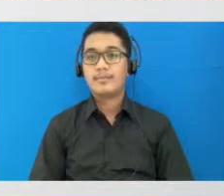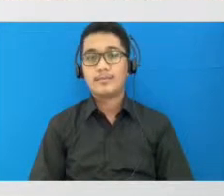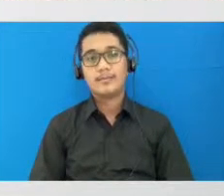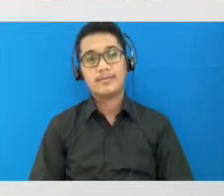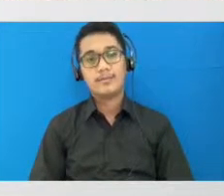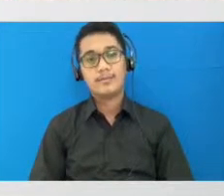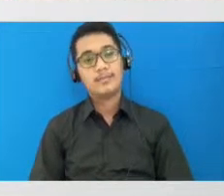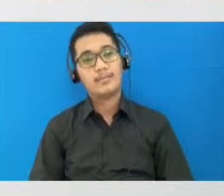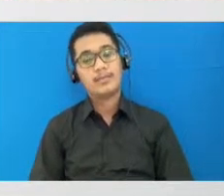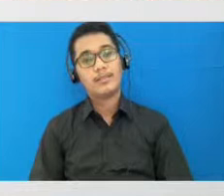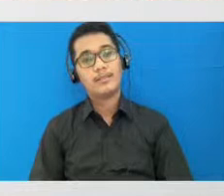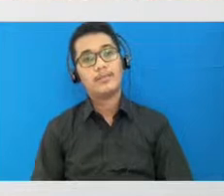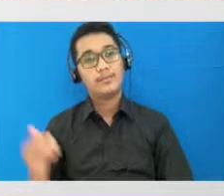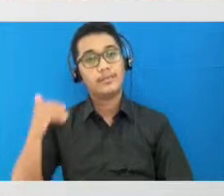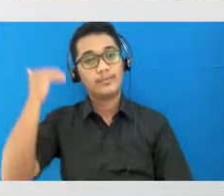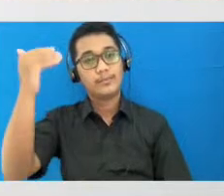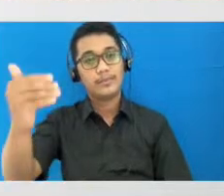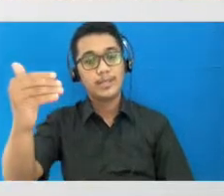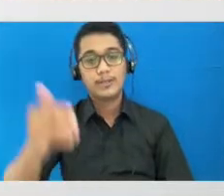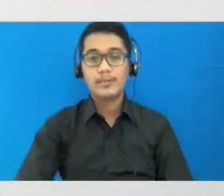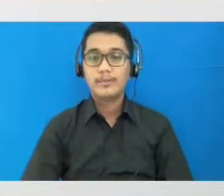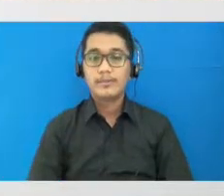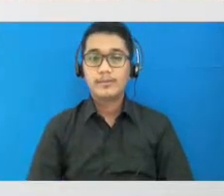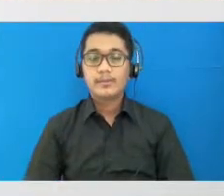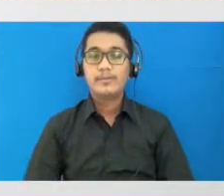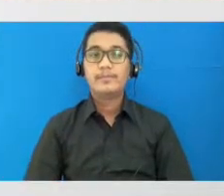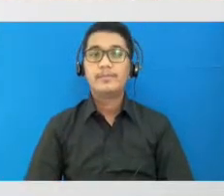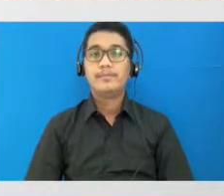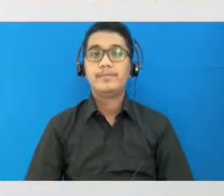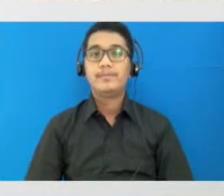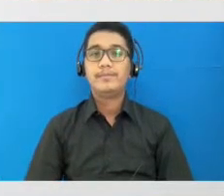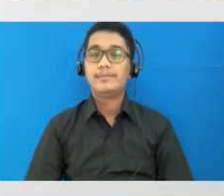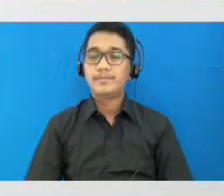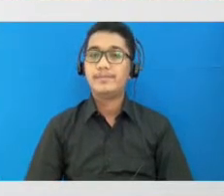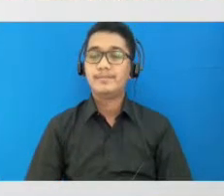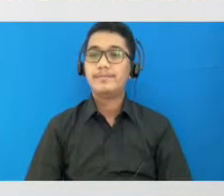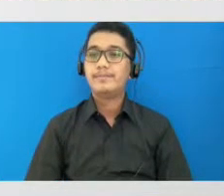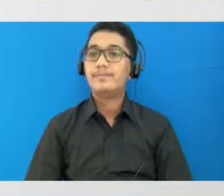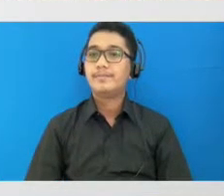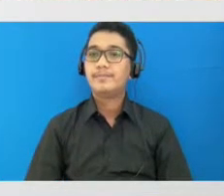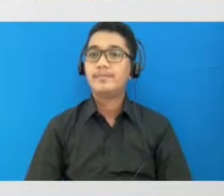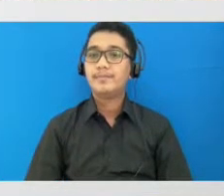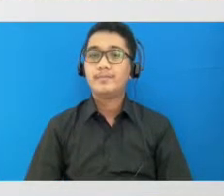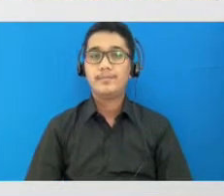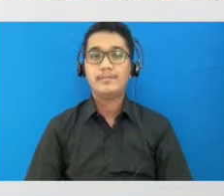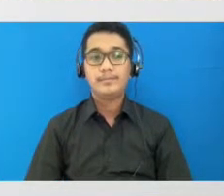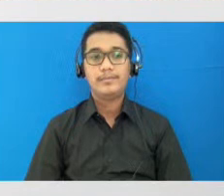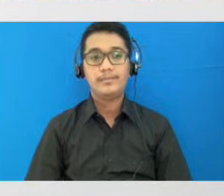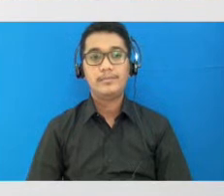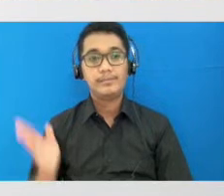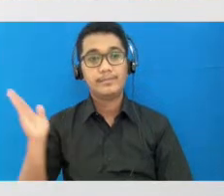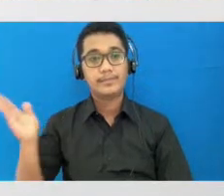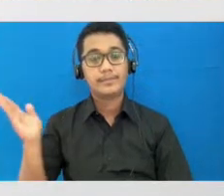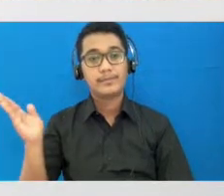ya. Next slide lagi, peretas mengobrol data warga. Nah, ini adalah